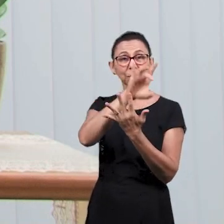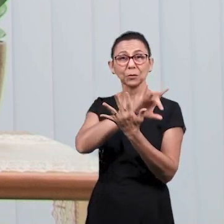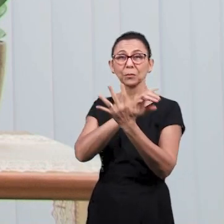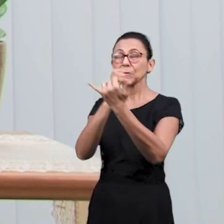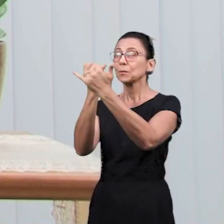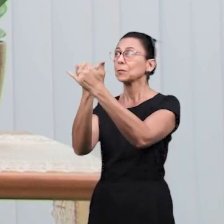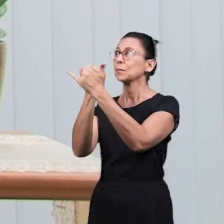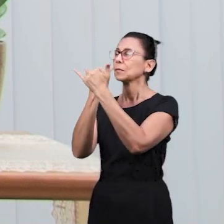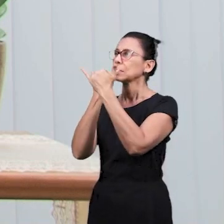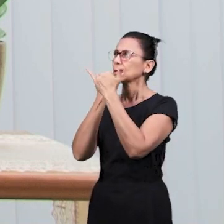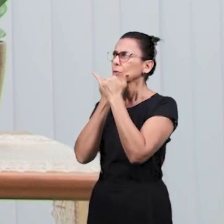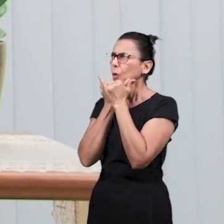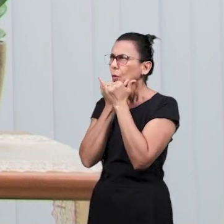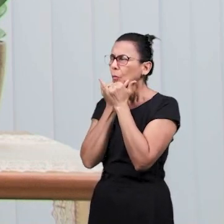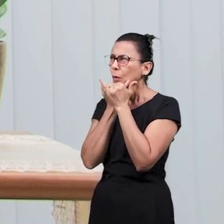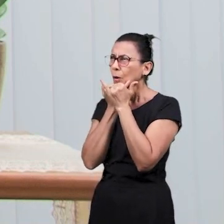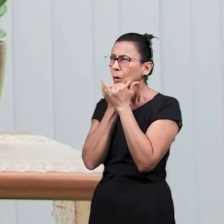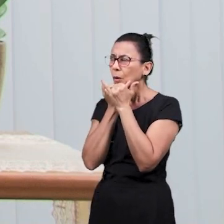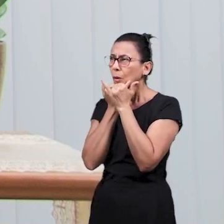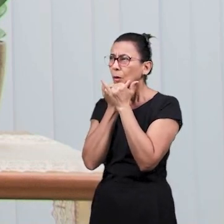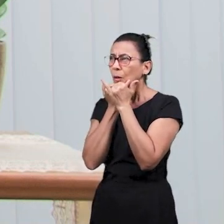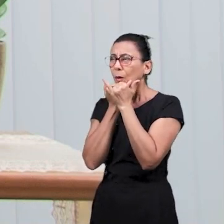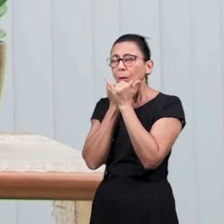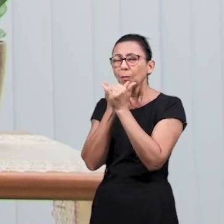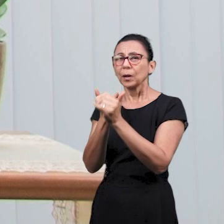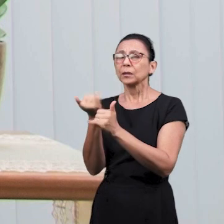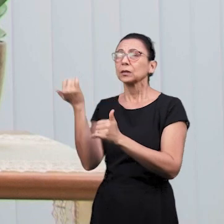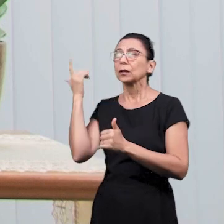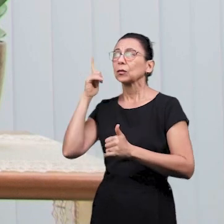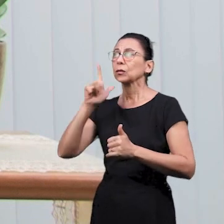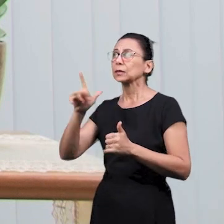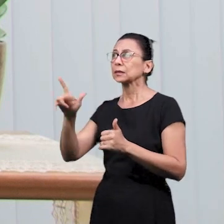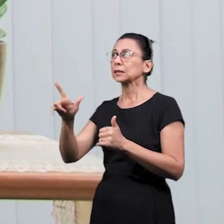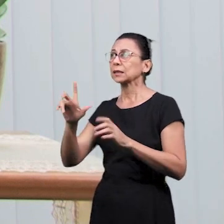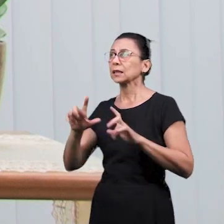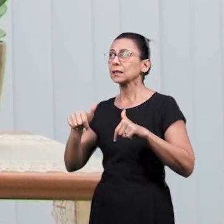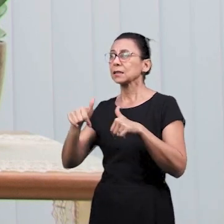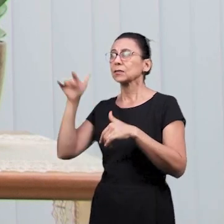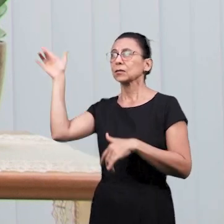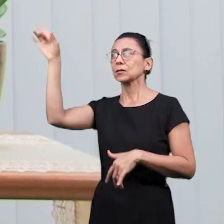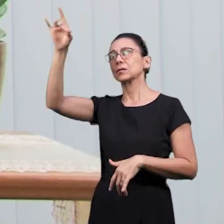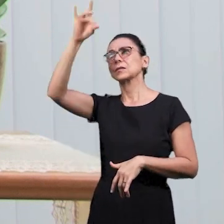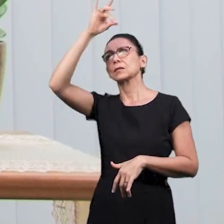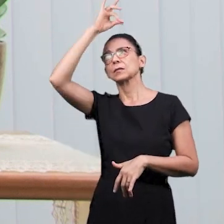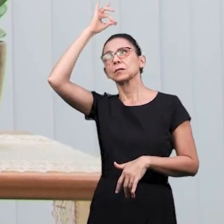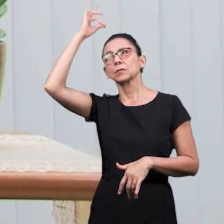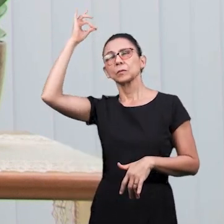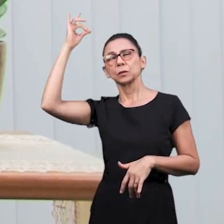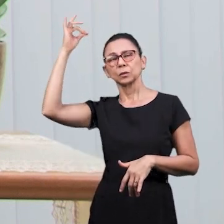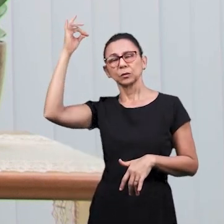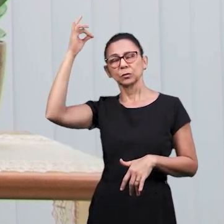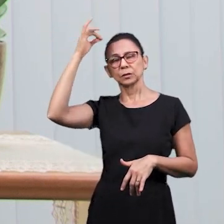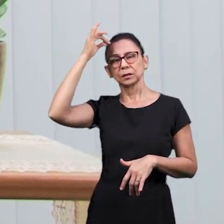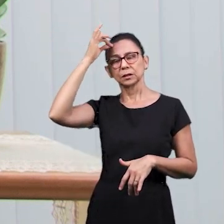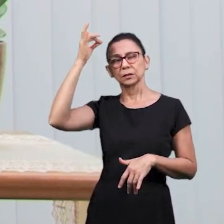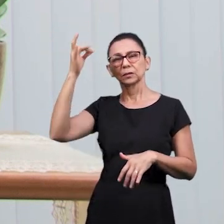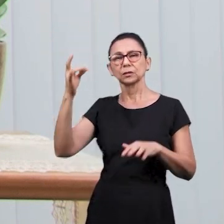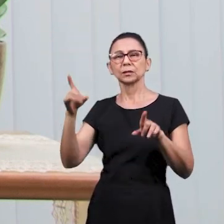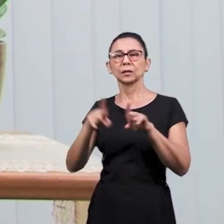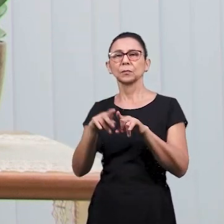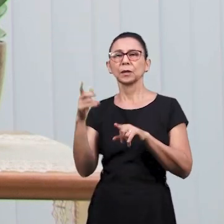каждый грех, Господь, чтобы ничто не мешало тому, чтобы Твой Дух Святой посетил нас и принес